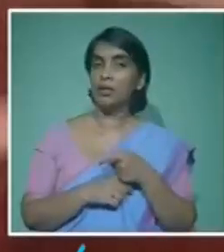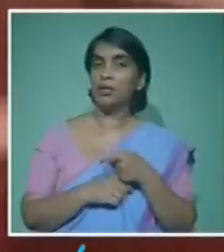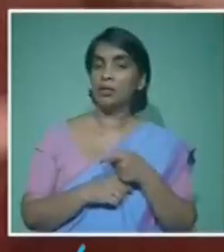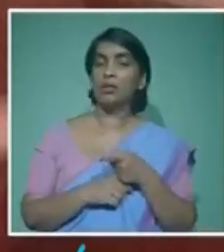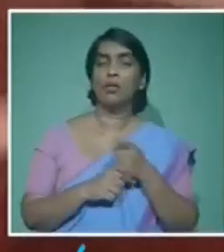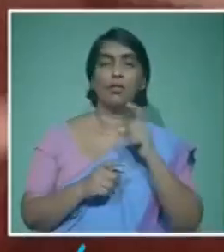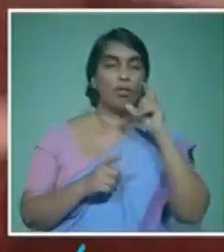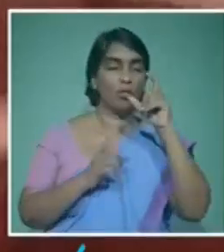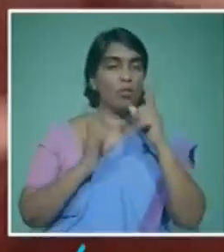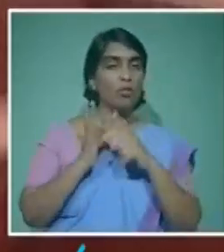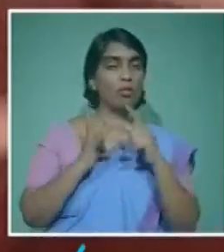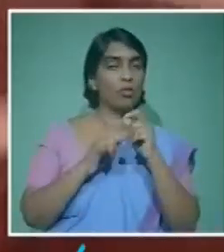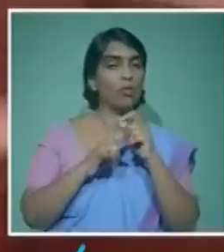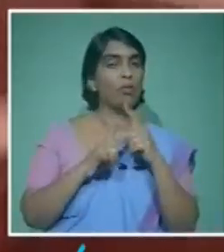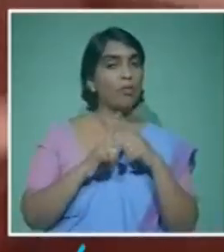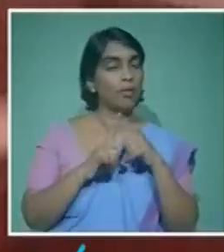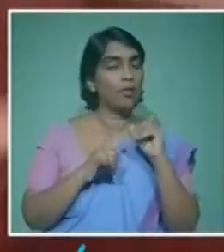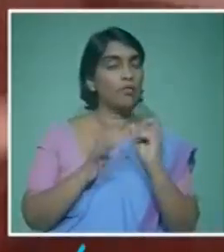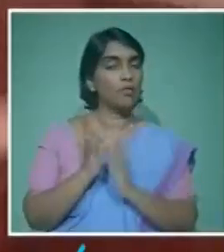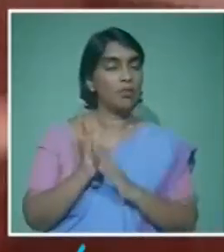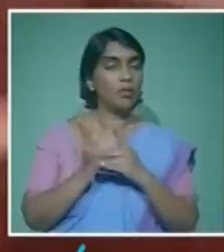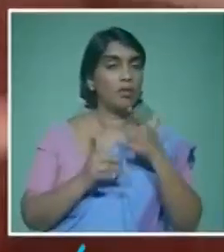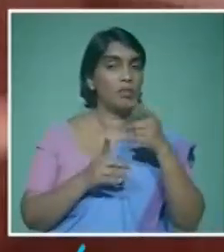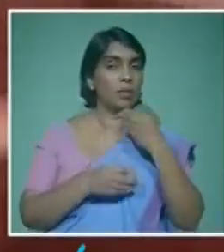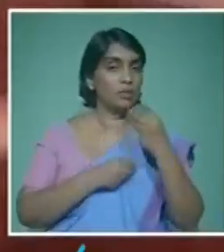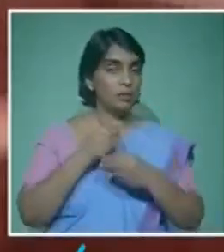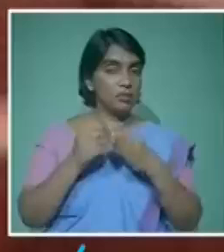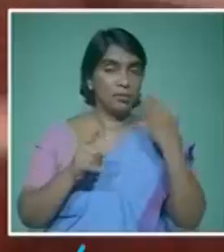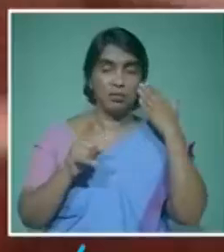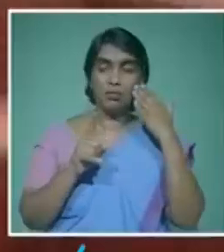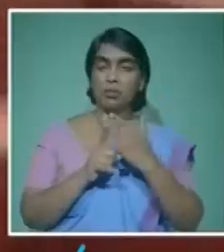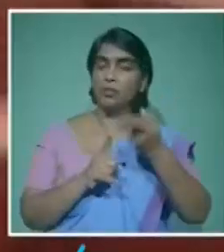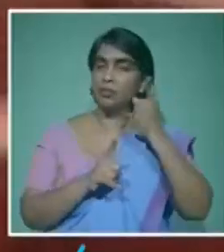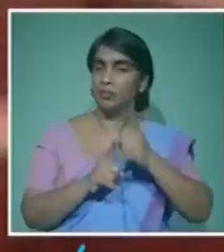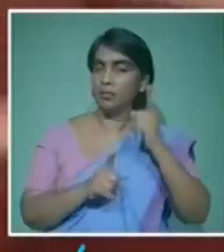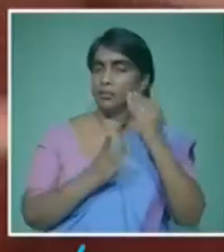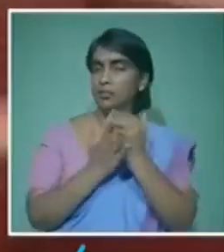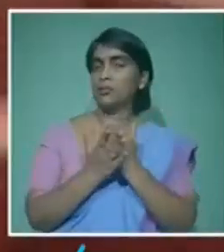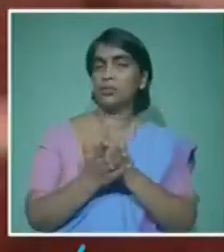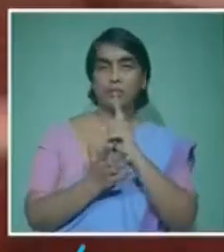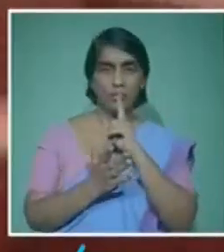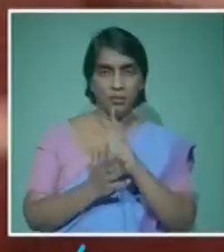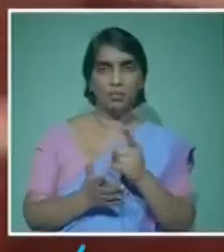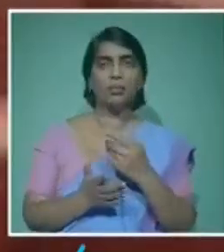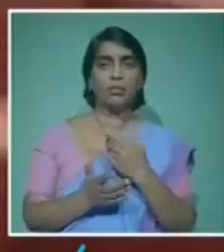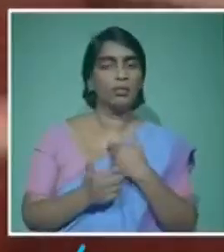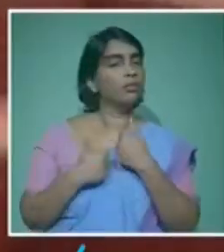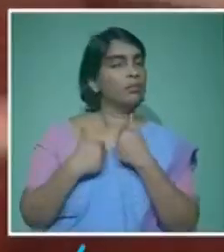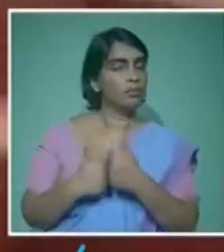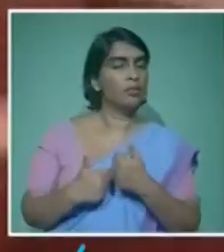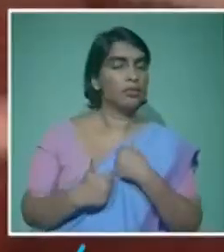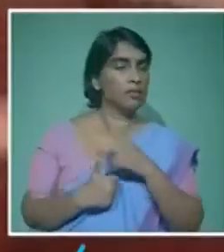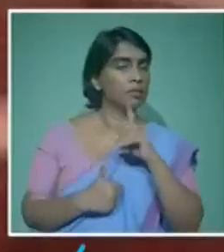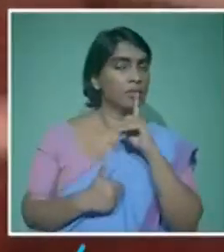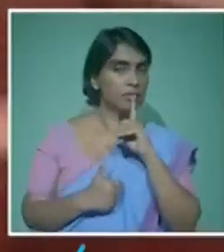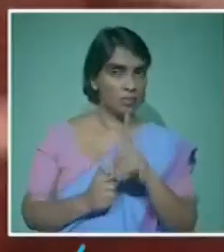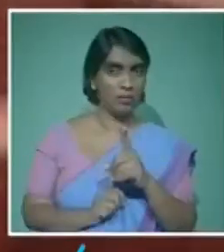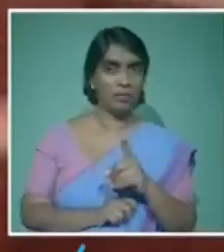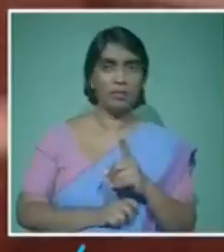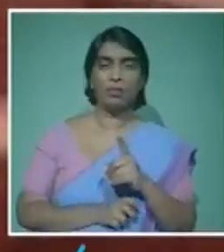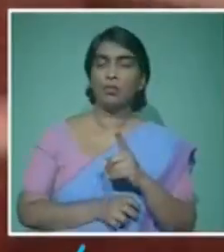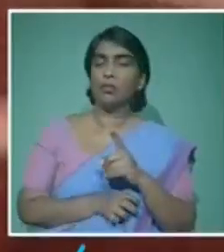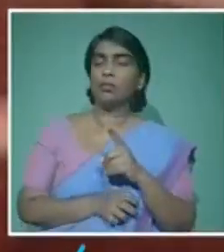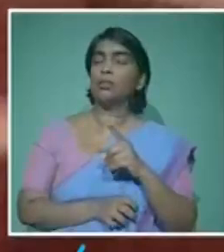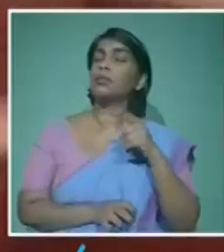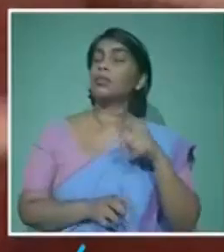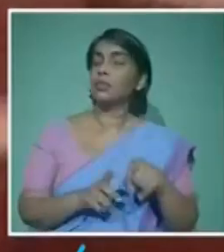சில பரிந்துரைகளை முன்வைத்திருந்தது. அப்பரிந்துரைகள் வரவேற்கத்தக்கவை. அதற்கேற்ப அக்கூட்டு ஸ்தாபனத்தை மறுசீரமைக்கும்